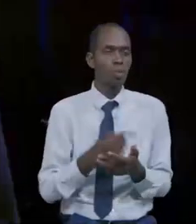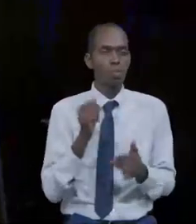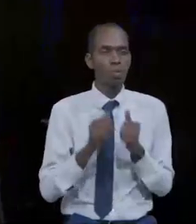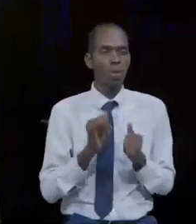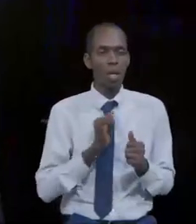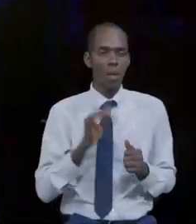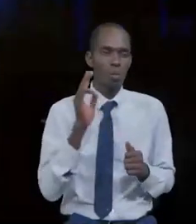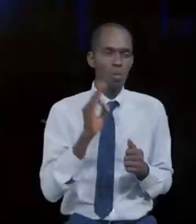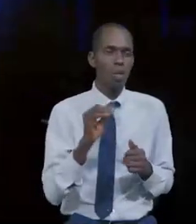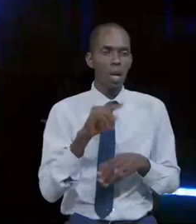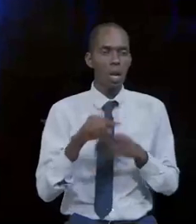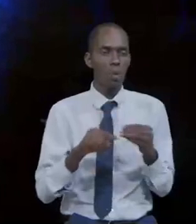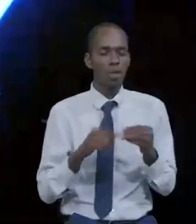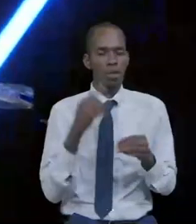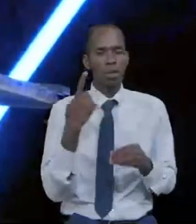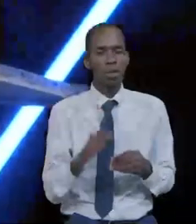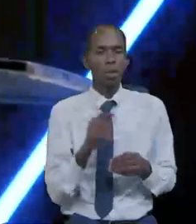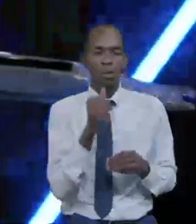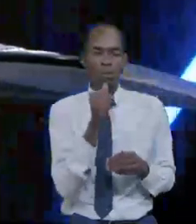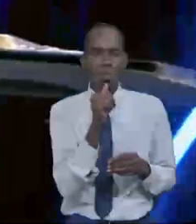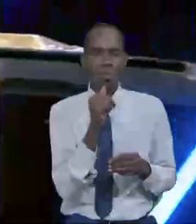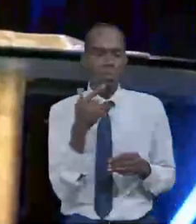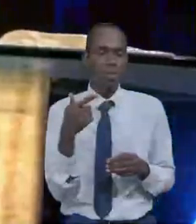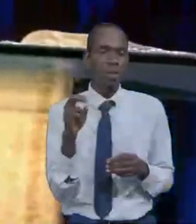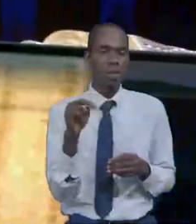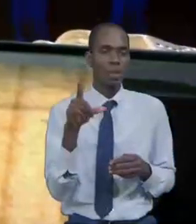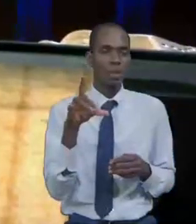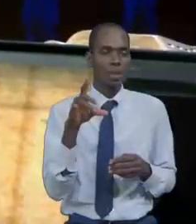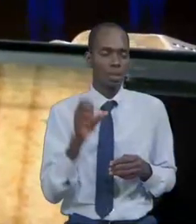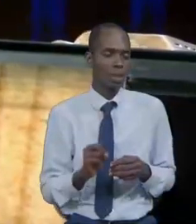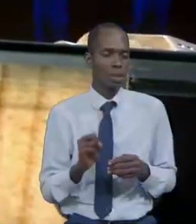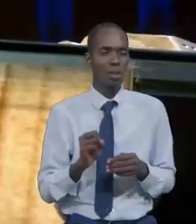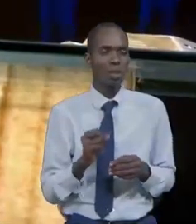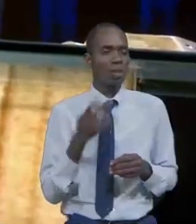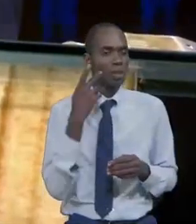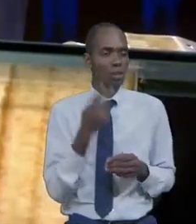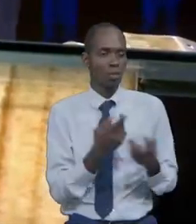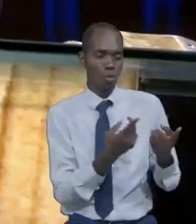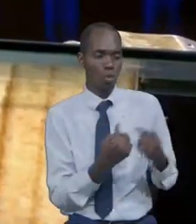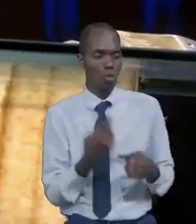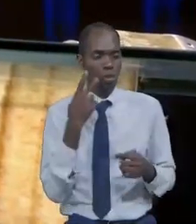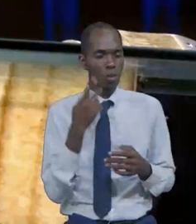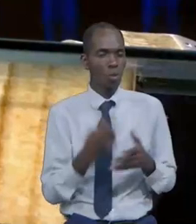et que je fais ceci, c'est pour leur dire. Regardez ce que je prêche. Je prêche